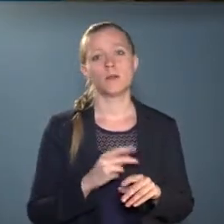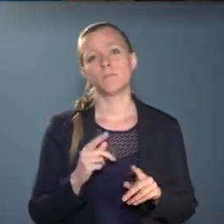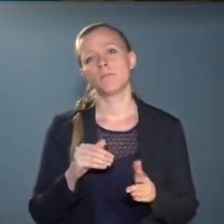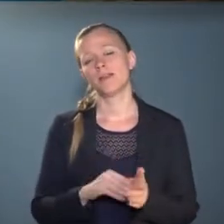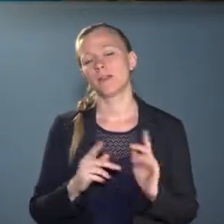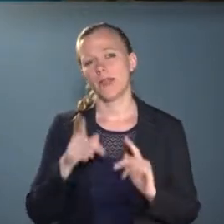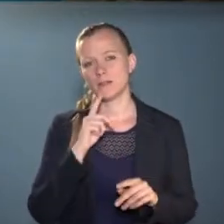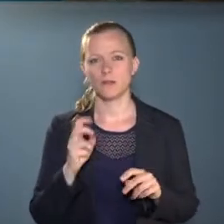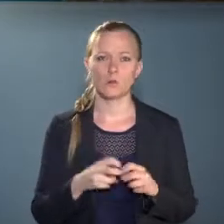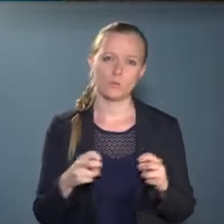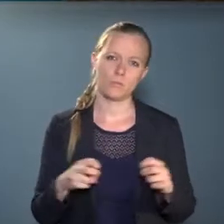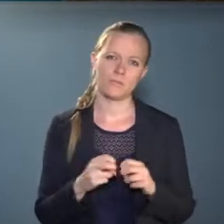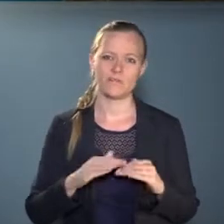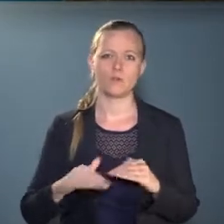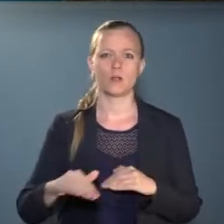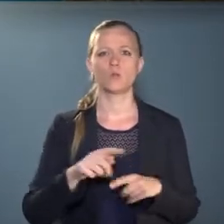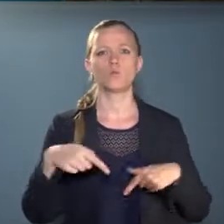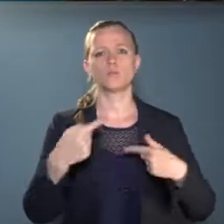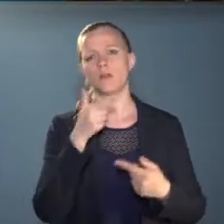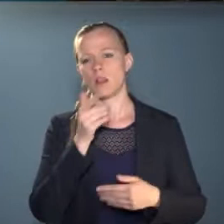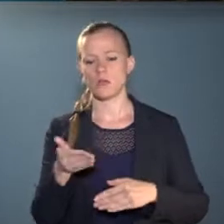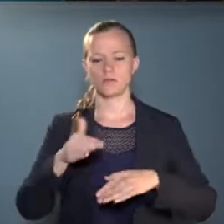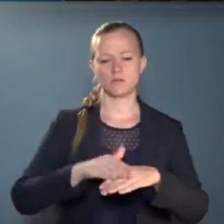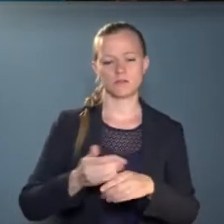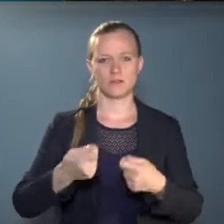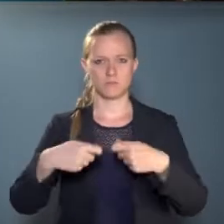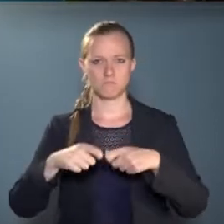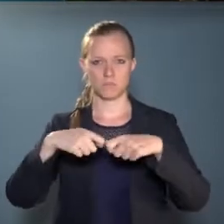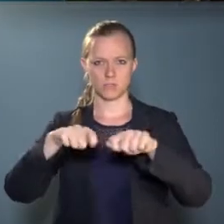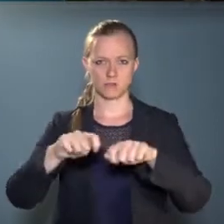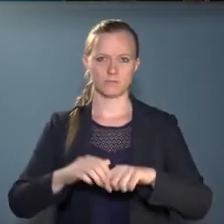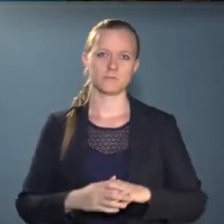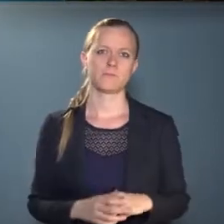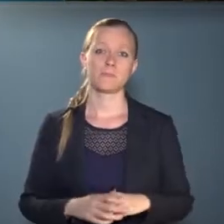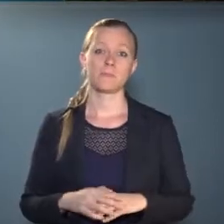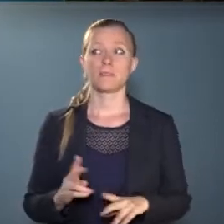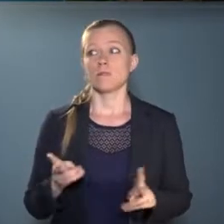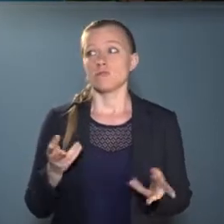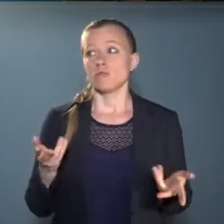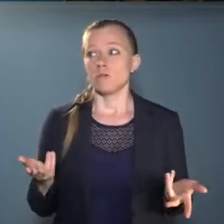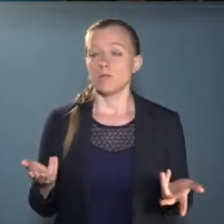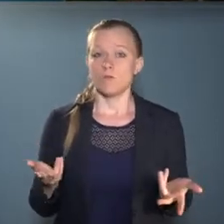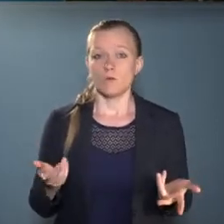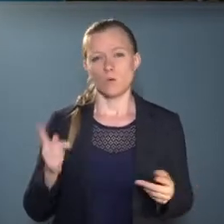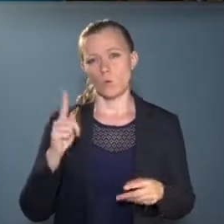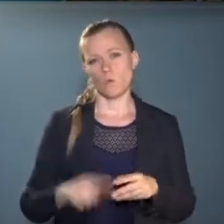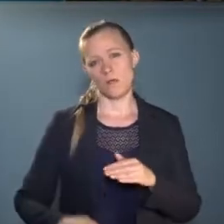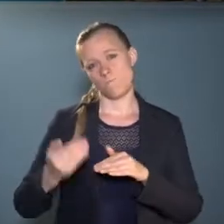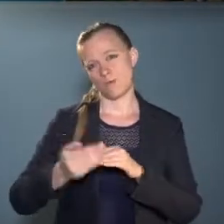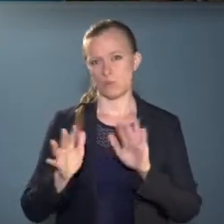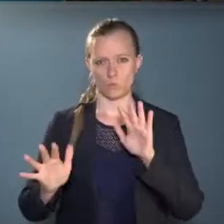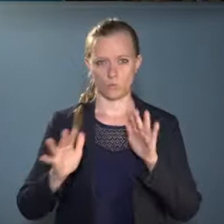gumifelülete, ami még ezek után építésre kerül, és akkor a hónap végére